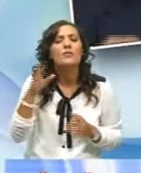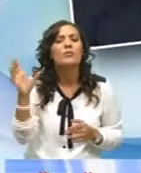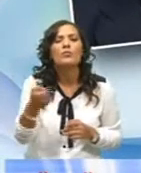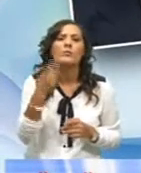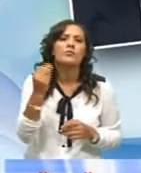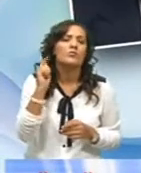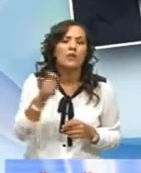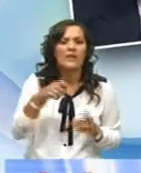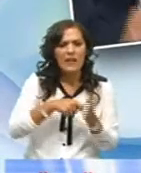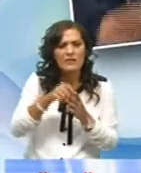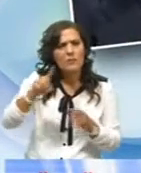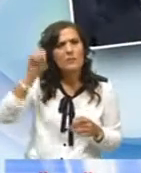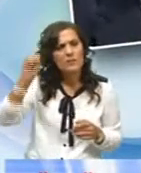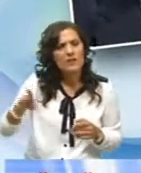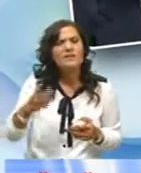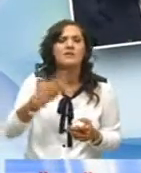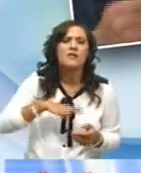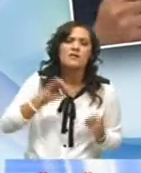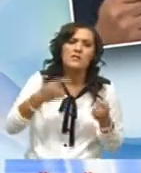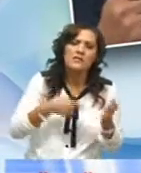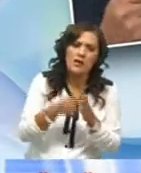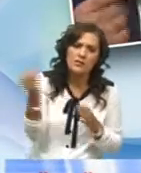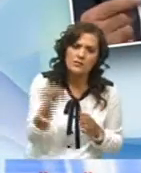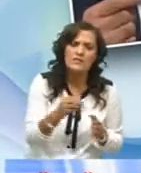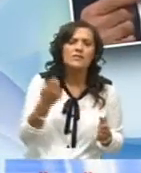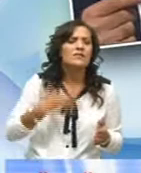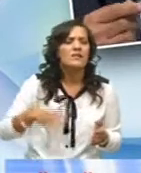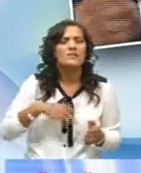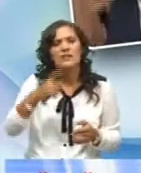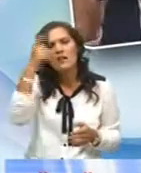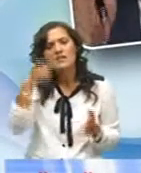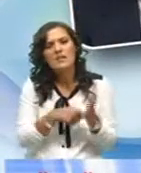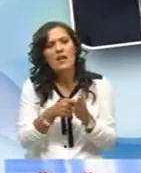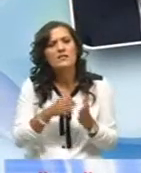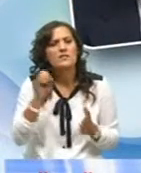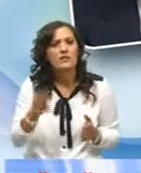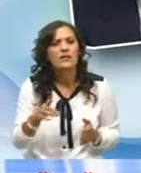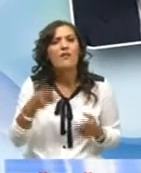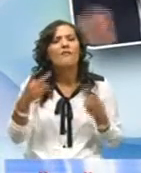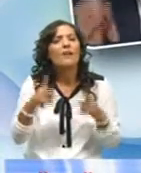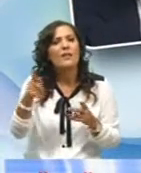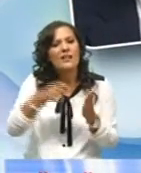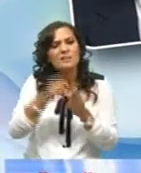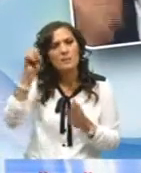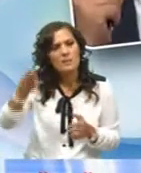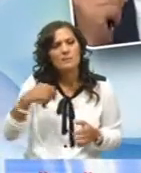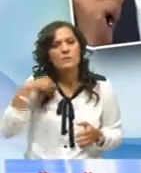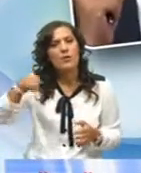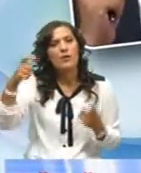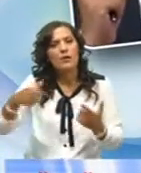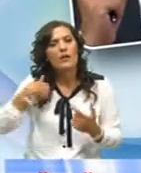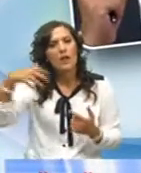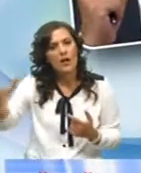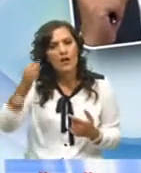Yasin zor ya Bırakın isterseniz kış lastiği takım isterseniz azrasi fark etmiyor ve lastiğin zor ya Bırakın biz oradan